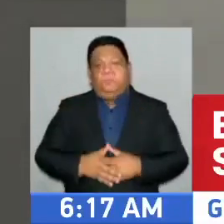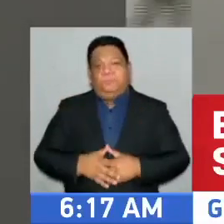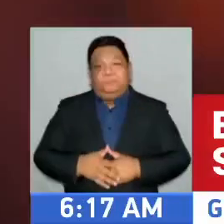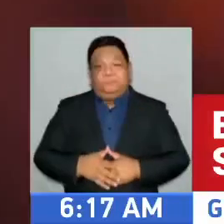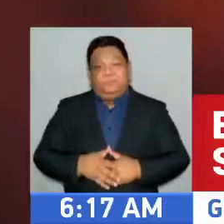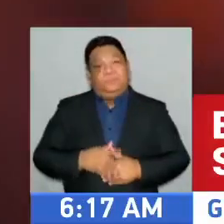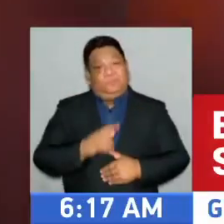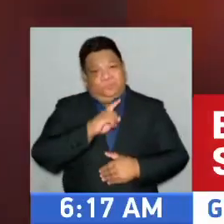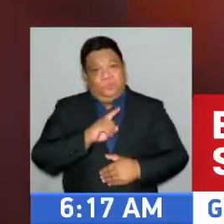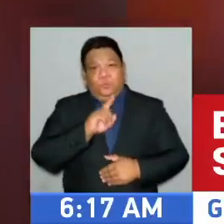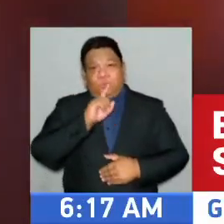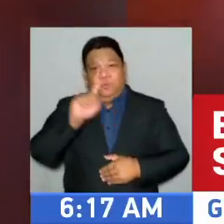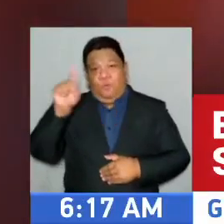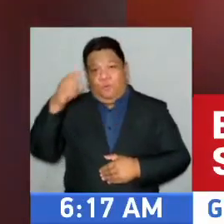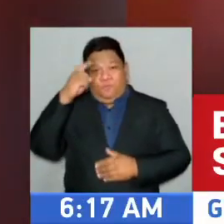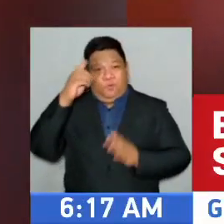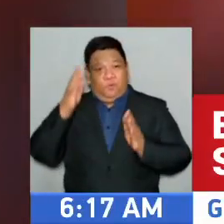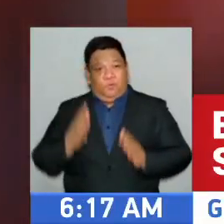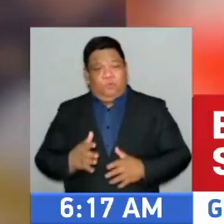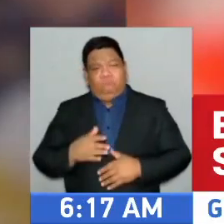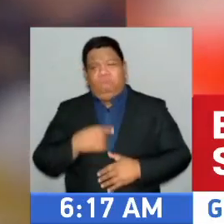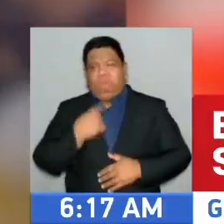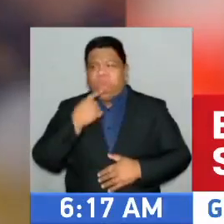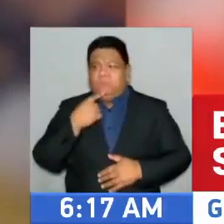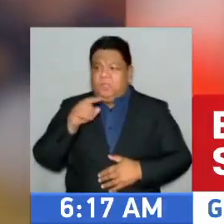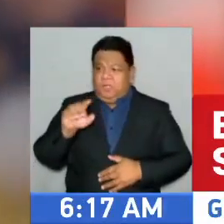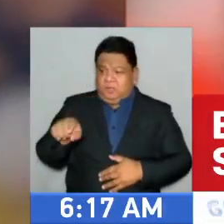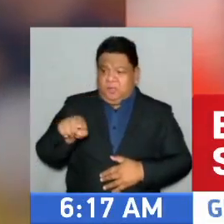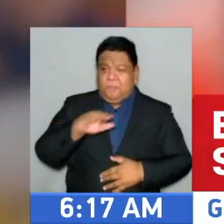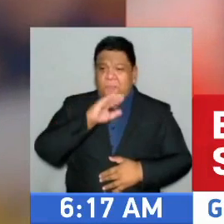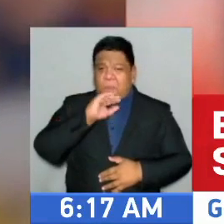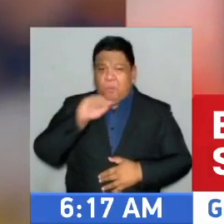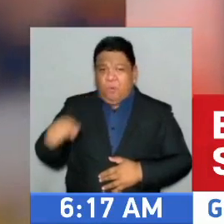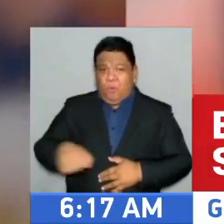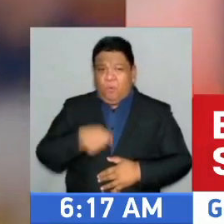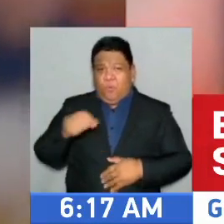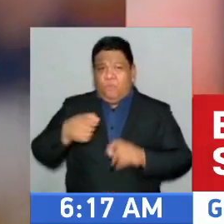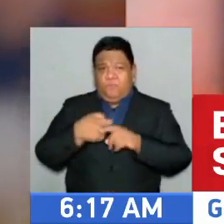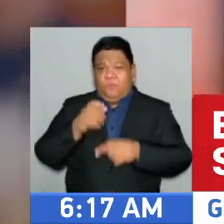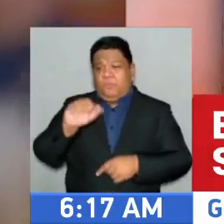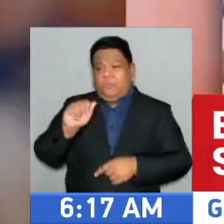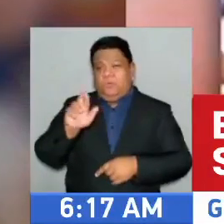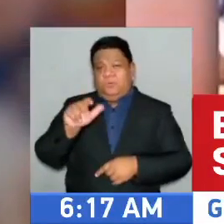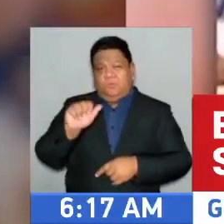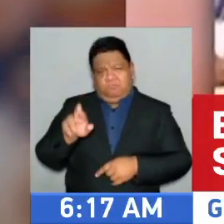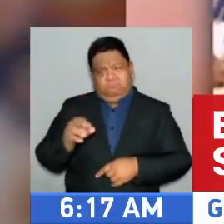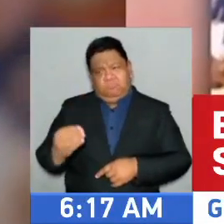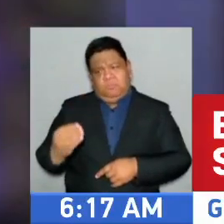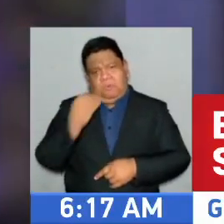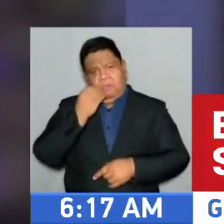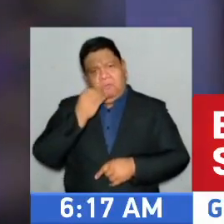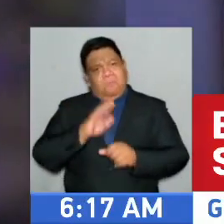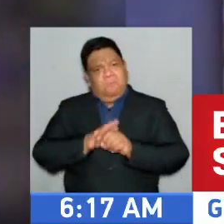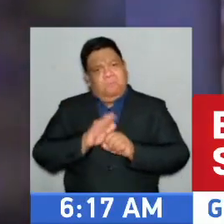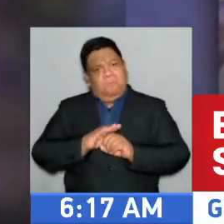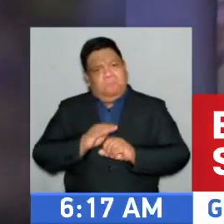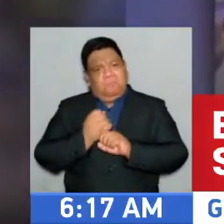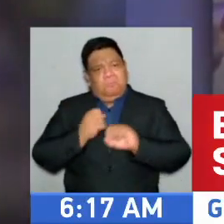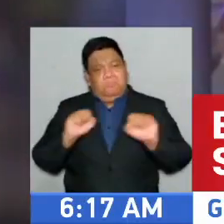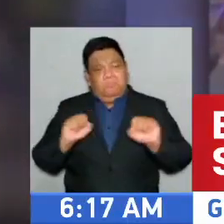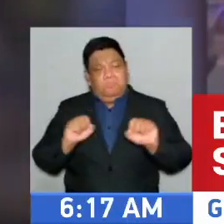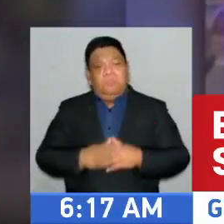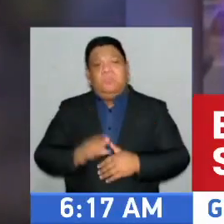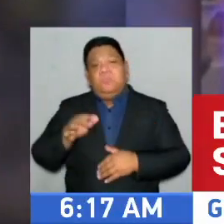sa Karkar City na isa sa mga barangay na apektado ng ASF. Nilino ng health officer ng lungsod na hindi nakakahawa sa